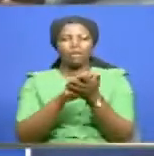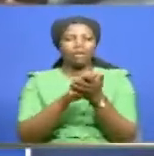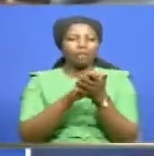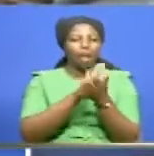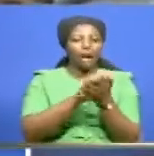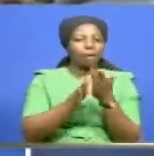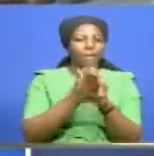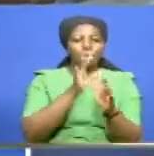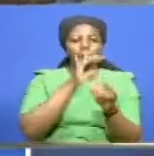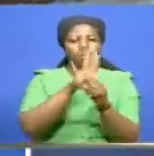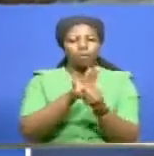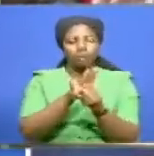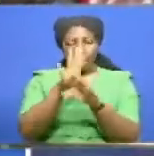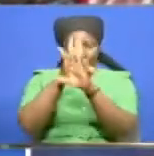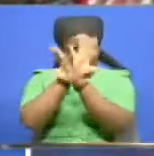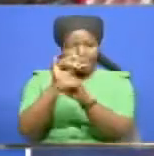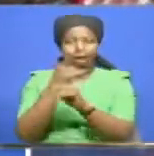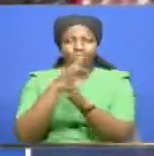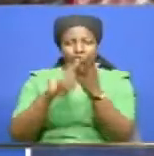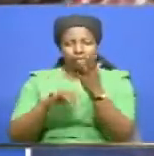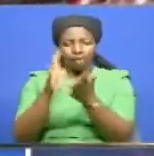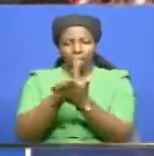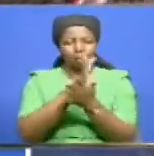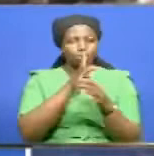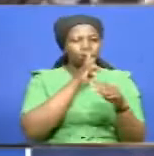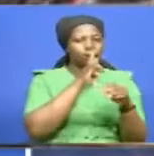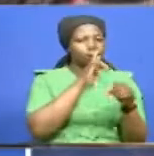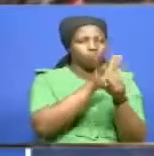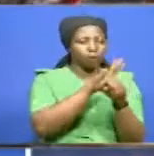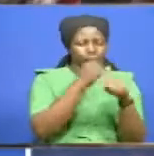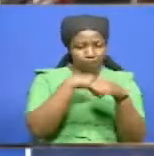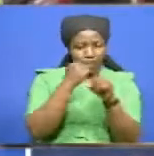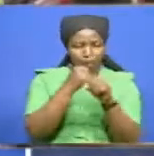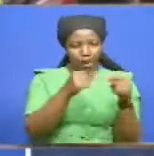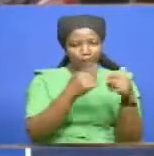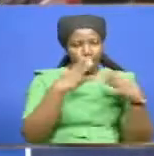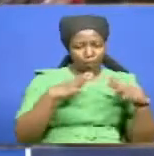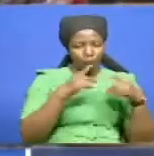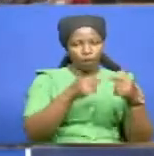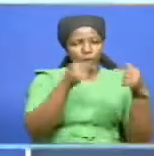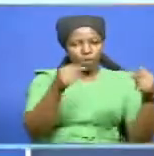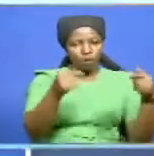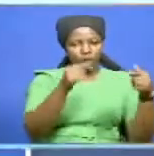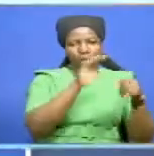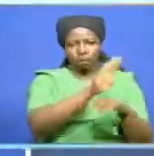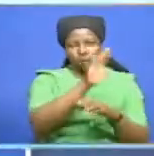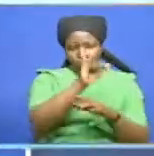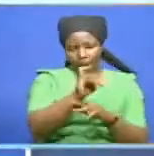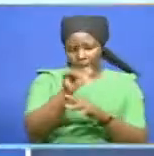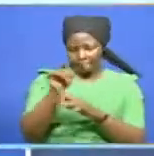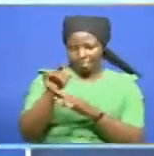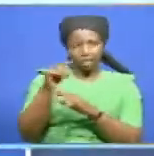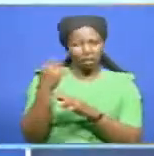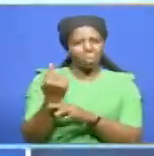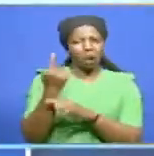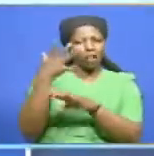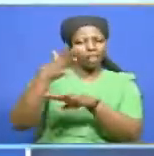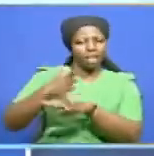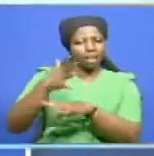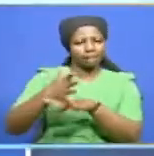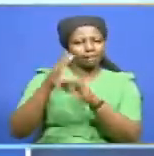of the promises being made by opponents of the Building Bridges initiative only amount to falsehoods. Sisi kama